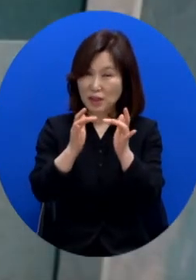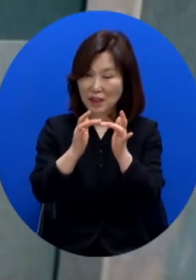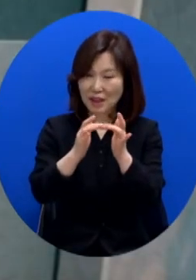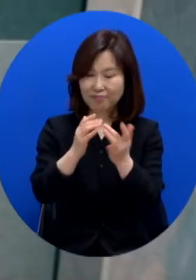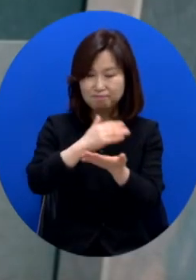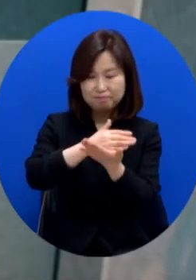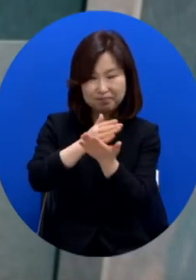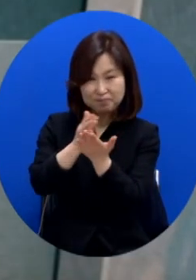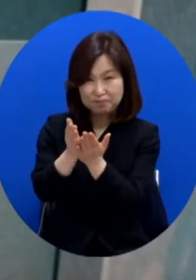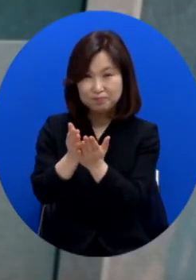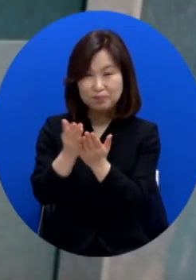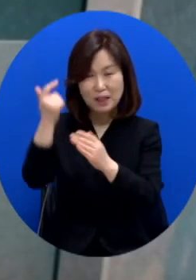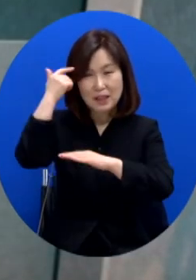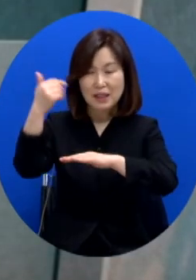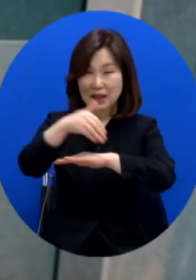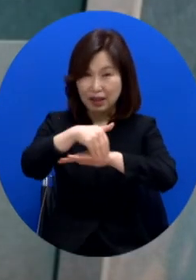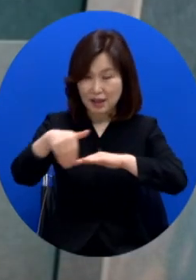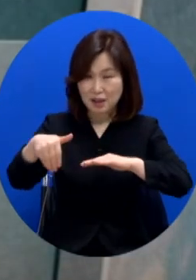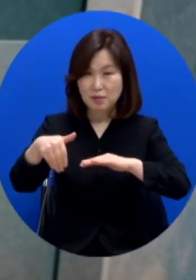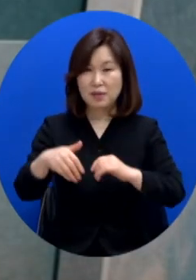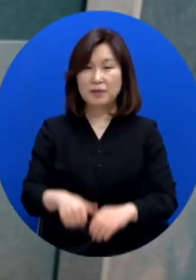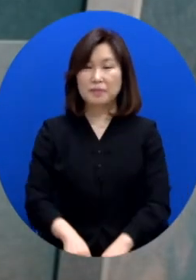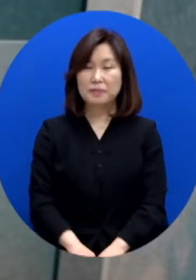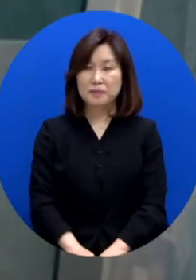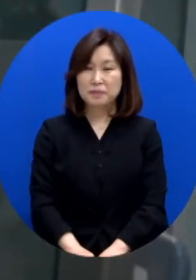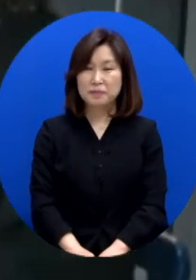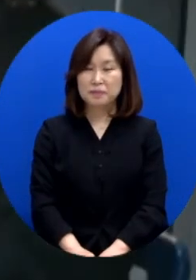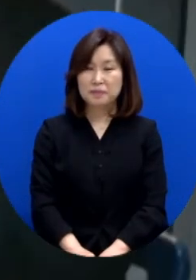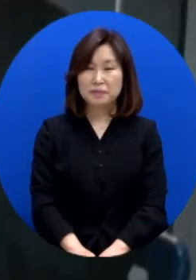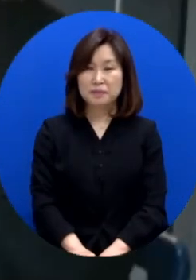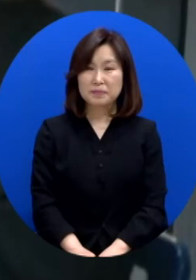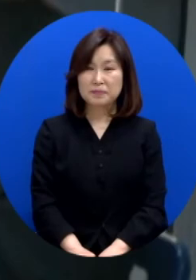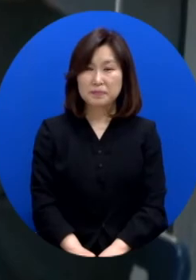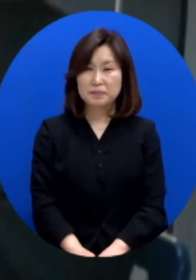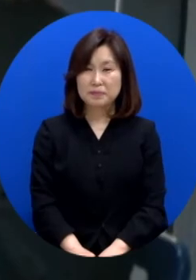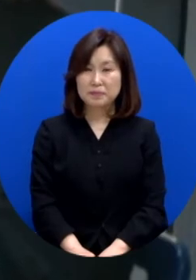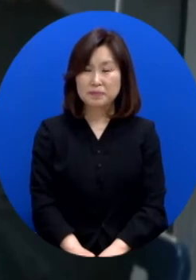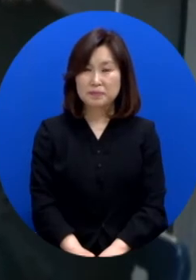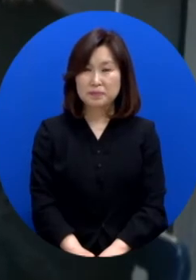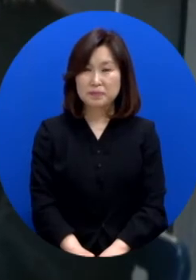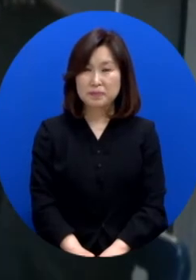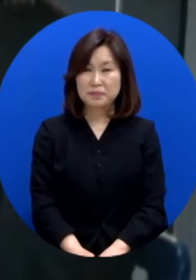다양한 사역을 이어가겠다는 계획입니다. CTS 뉴스 장현수입니다.